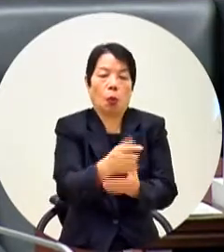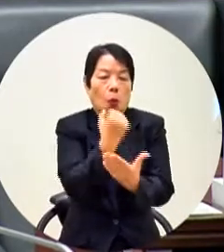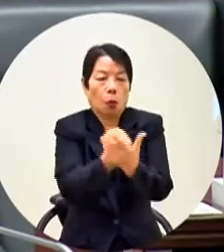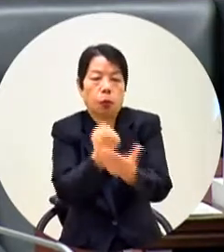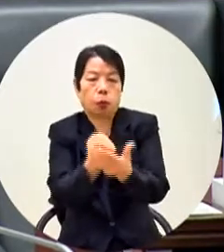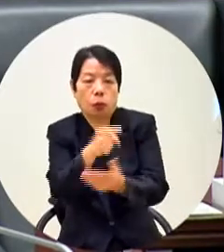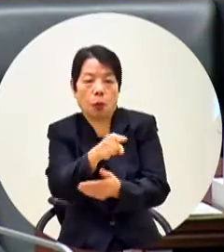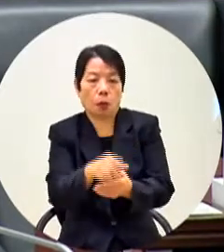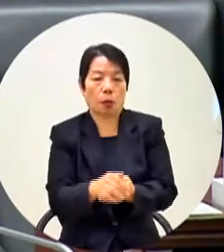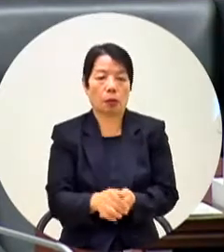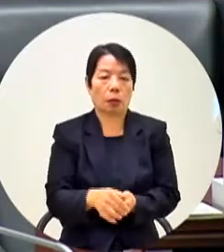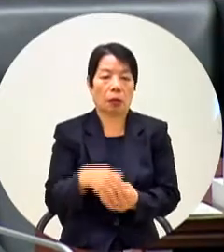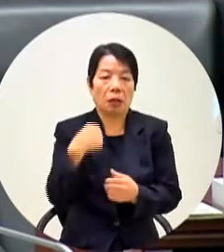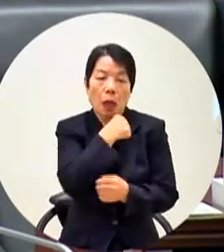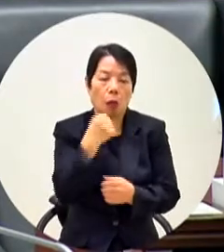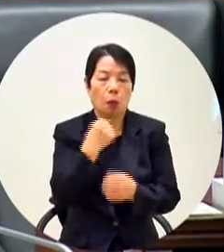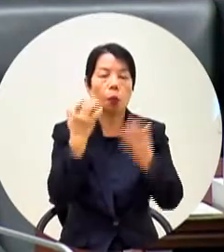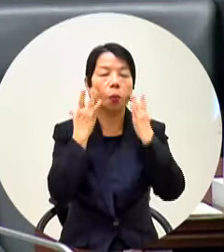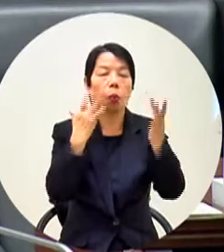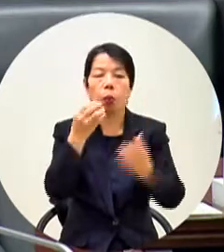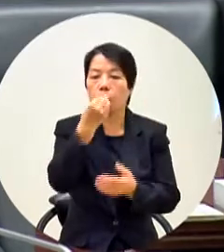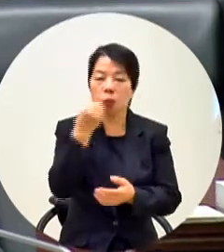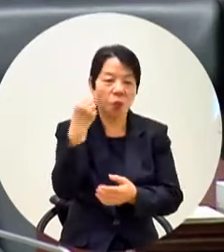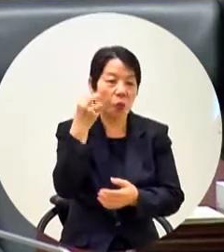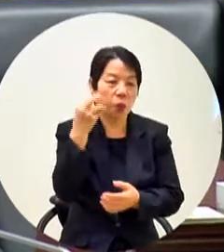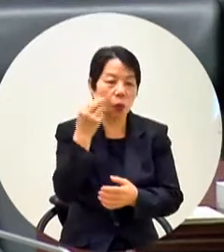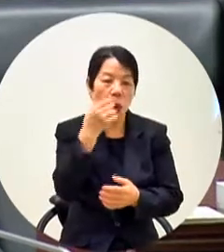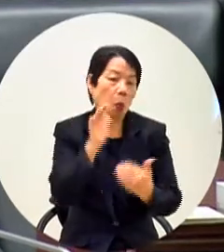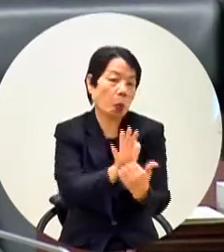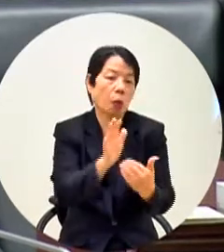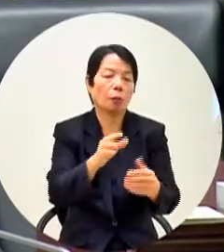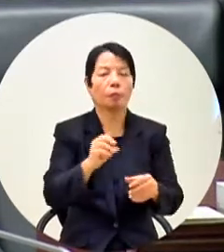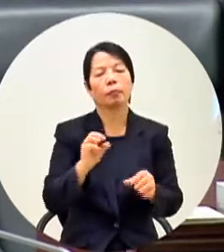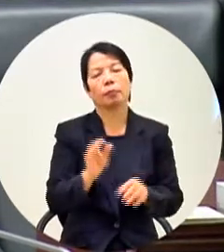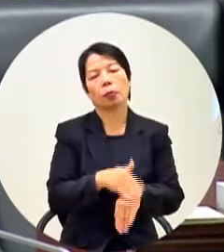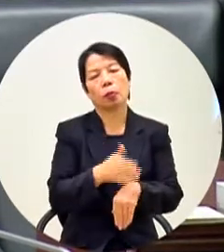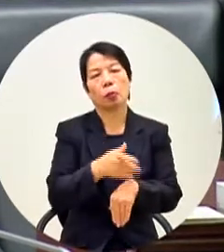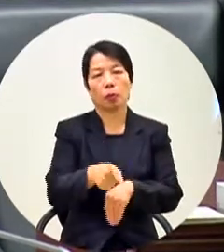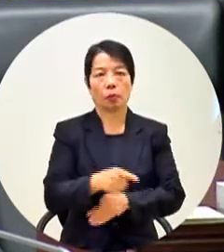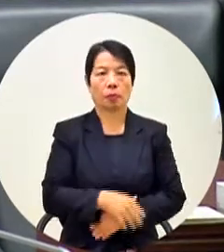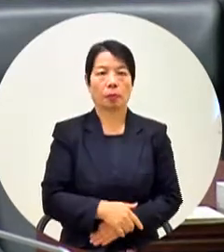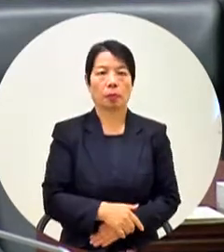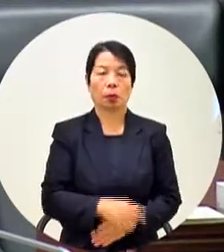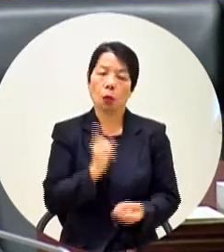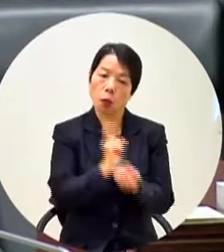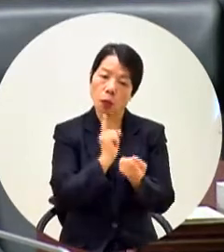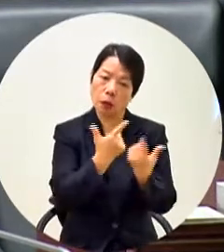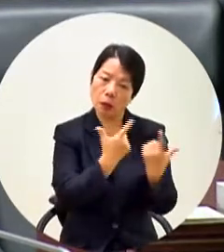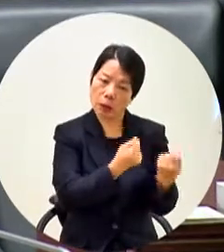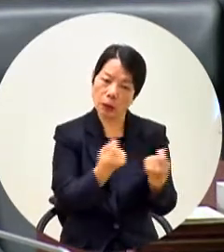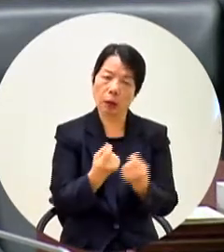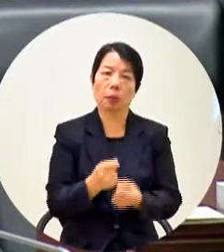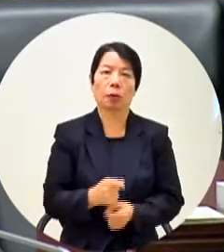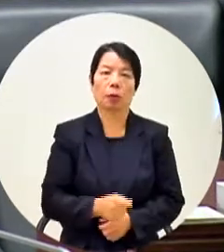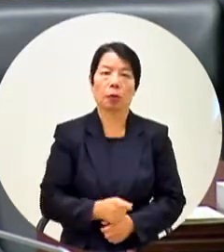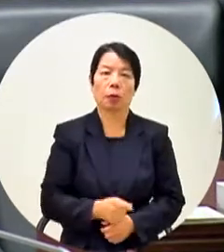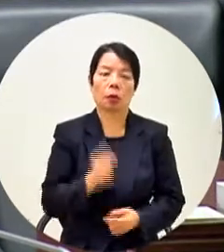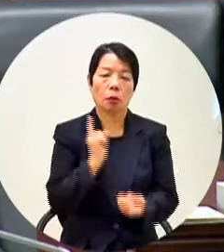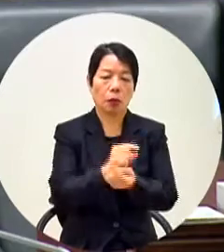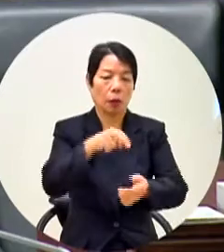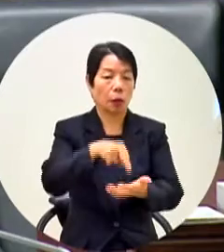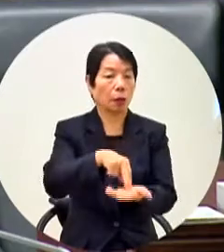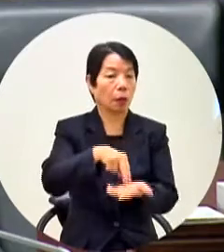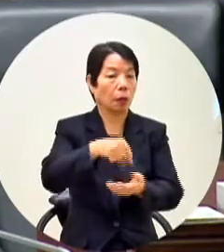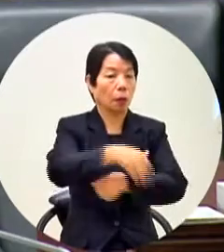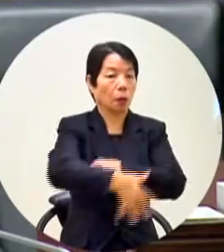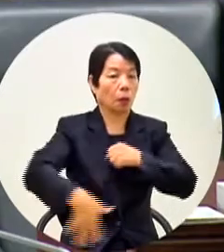湾的蔬果，那如果以同样的标准，咱讲实在，我最近敢那和遐个立委啦，和